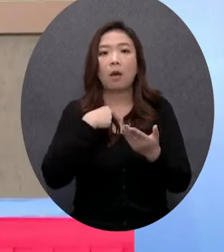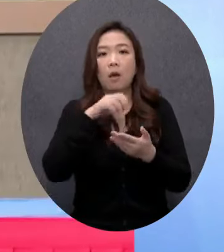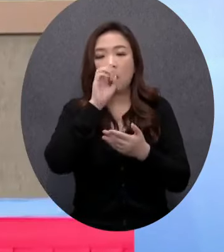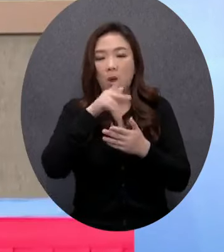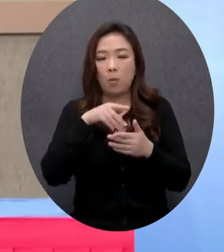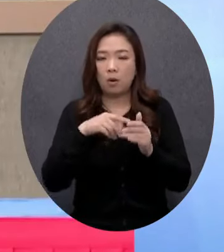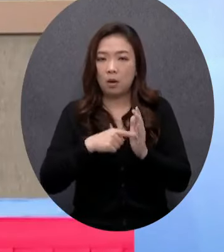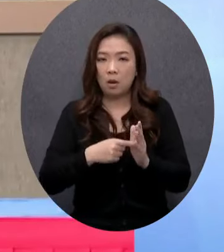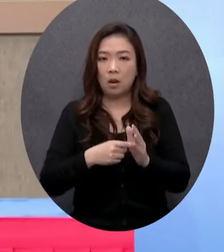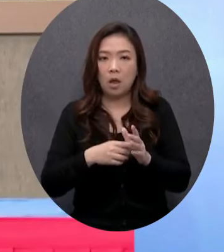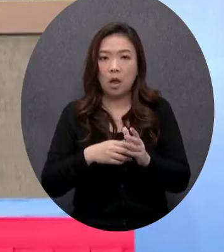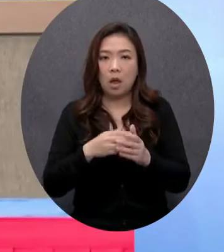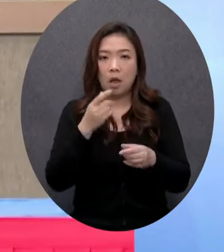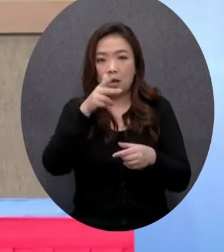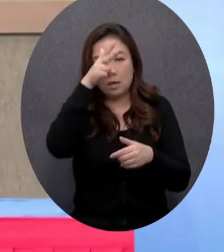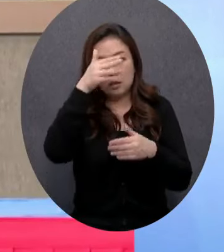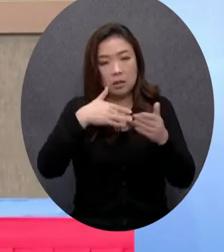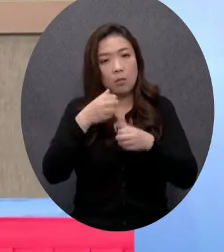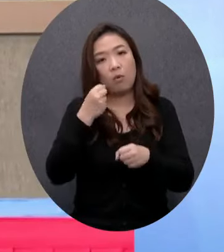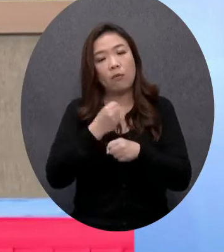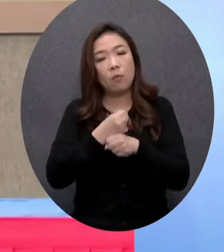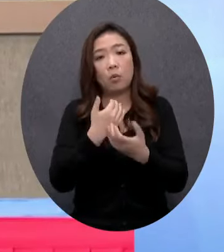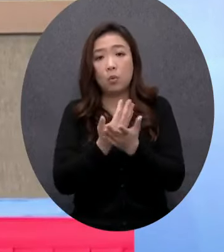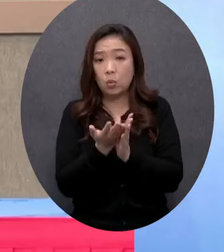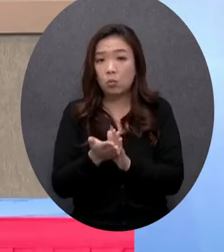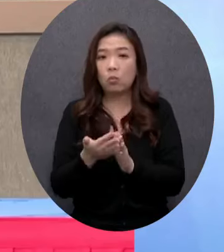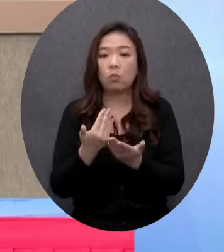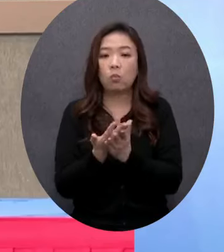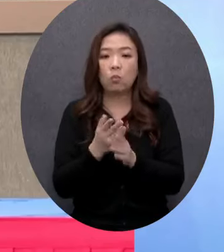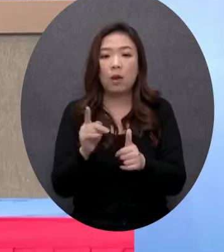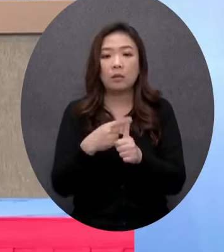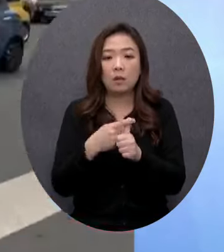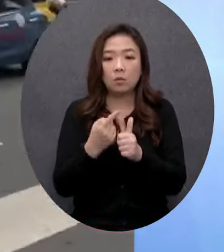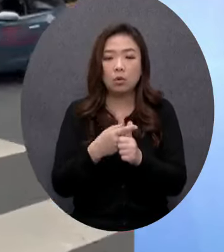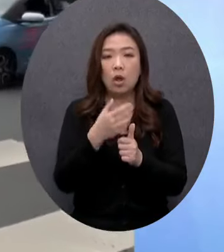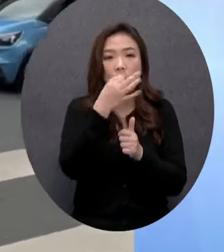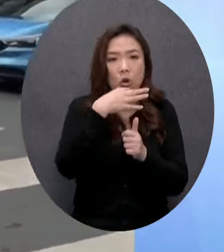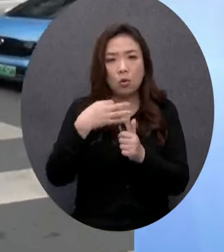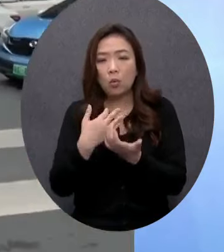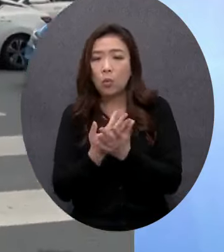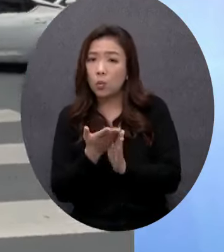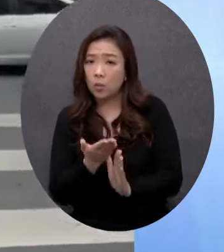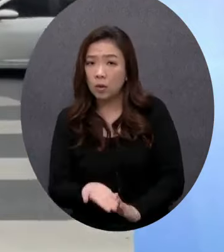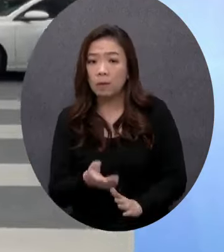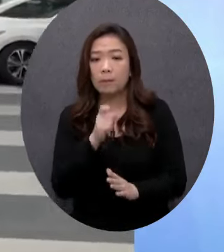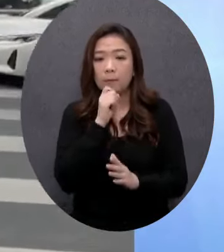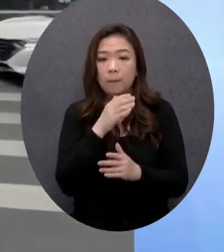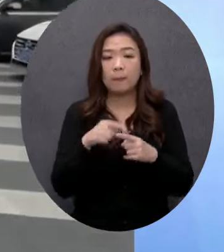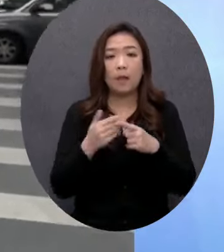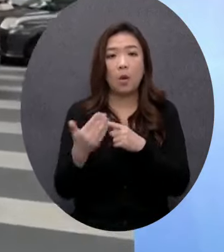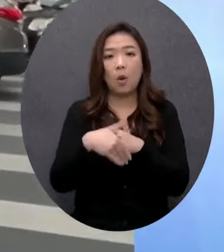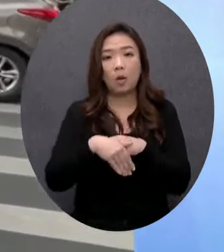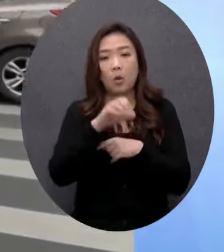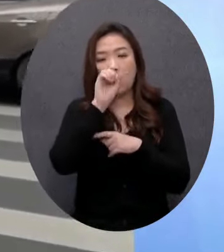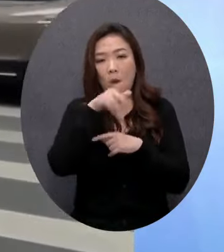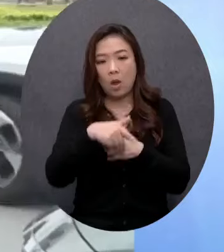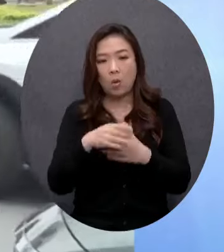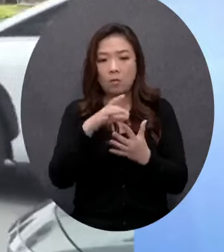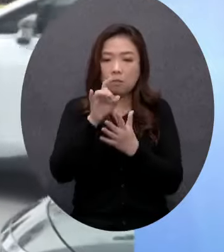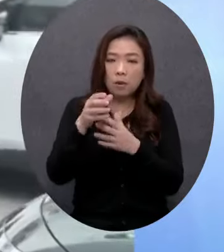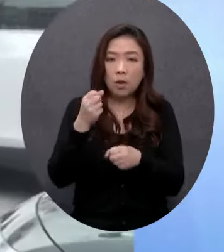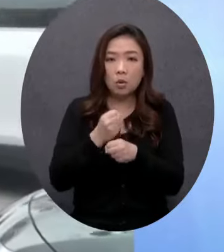跨境通办，中山率先落地港药粤产等。广东省大湾区办表示，轮选工